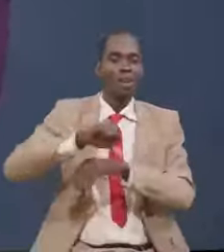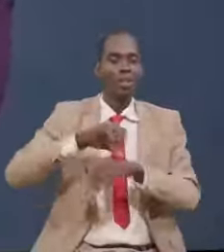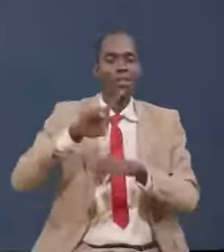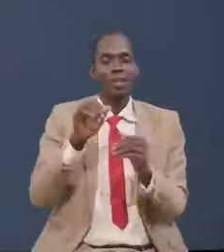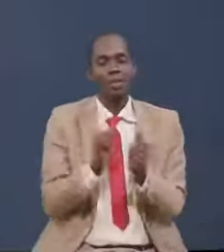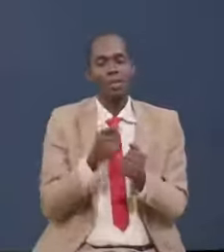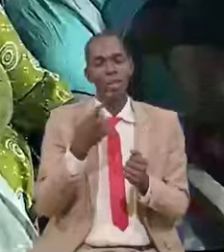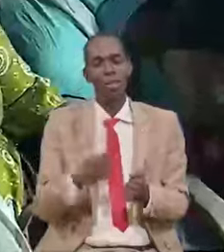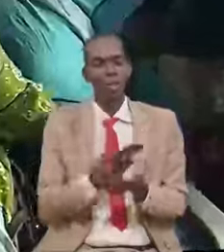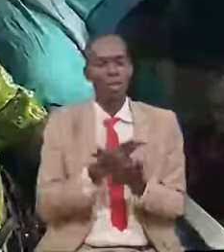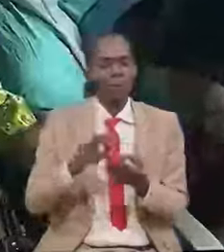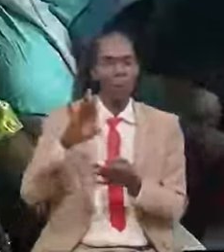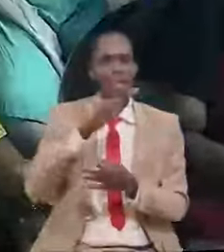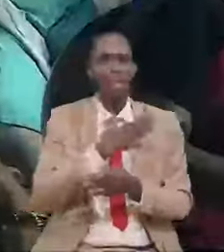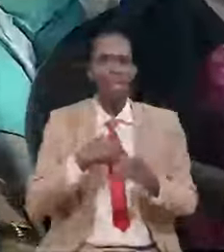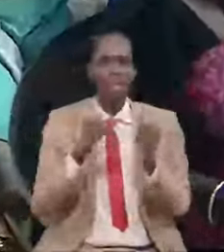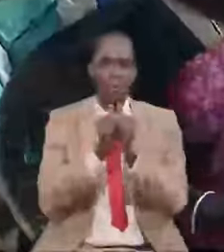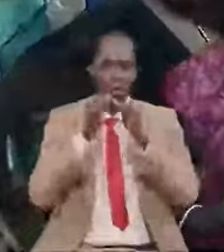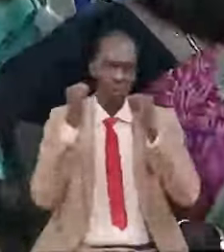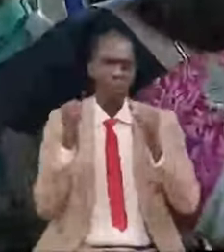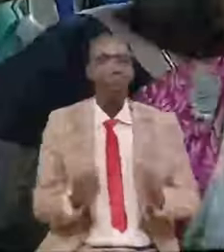Oint du Saint-Esprit et de force.